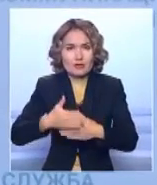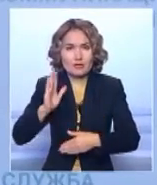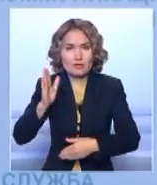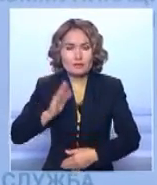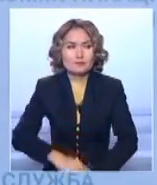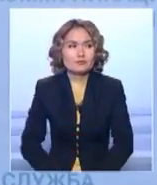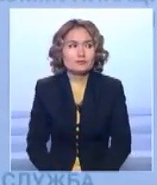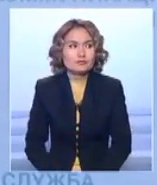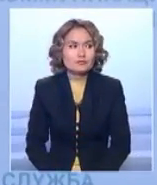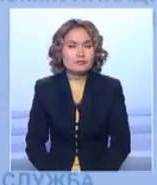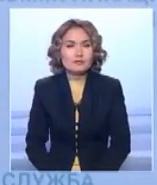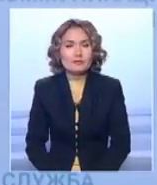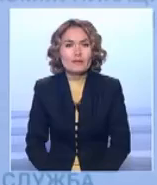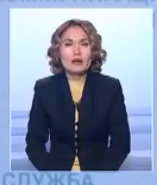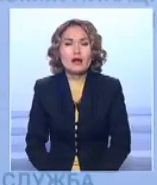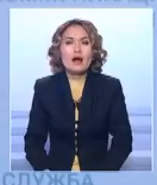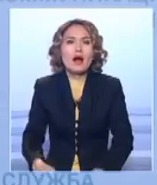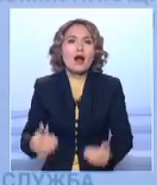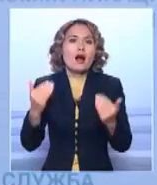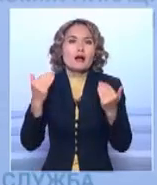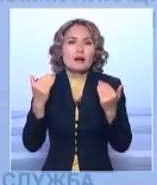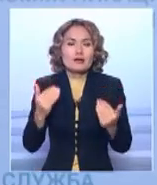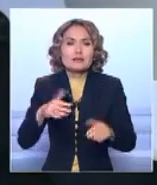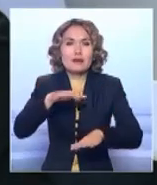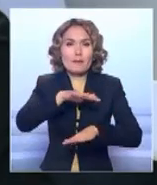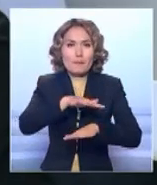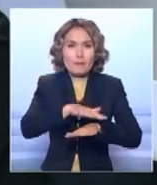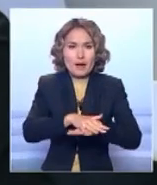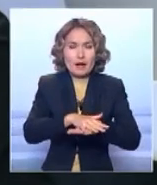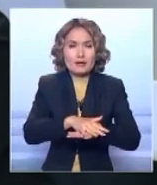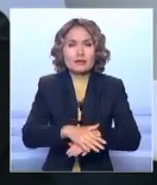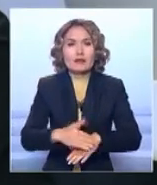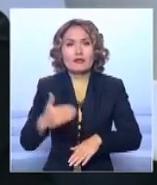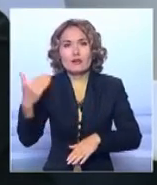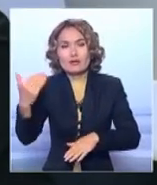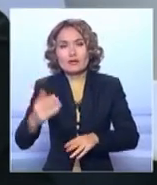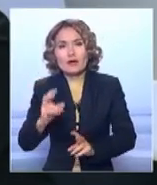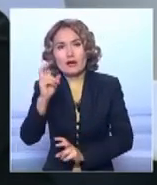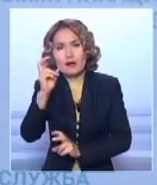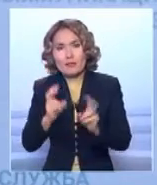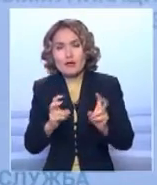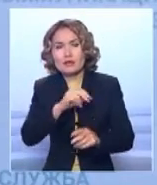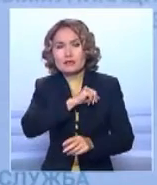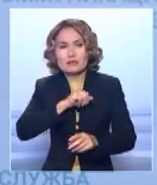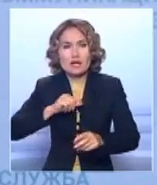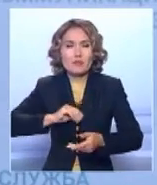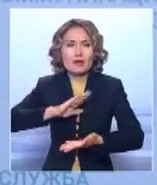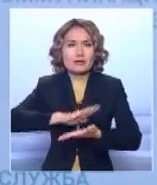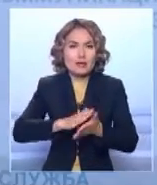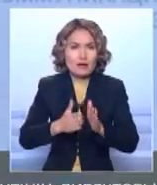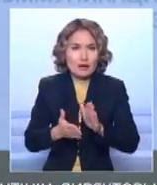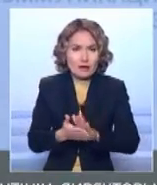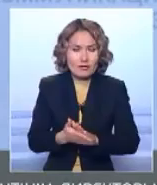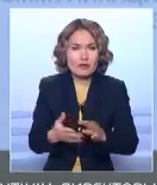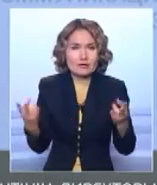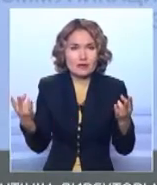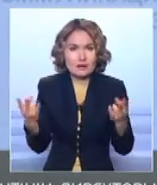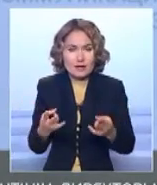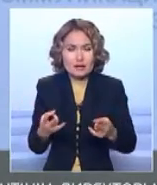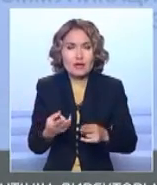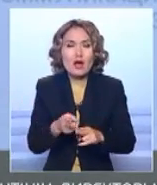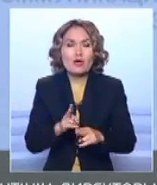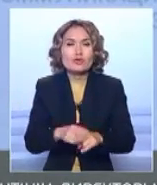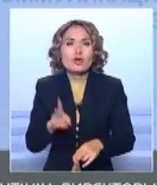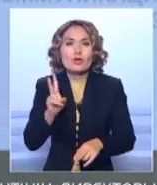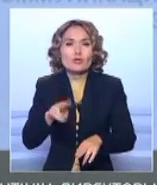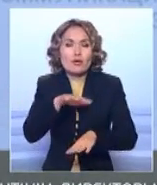Кредитор мен борышкер екеуі өздері келісімге келу керек. Біз көмектесеміз, салық төлеуден бір отсрочка беруге, бір